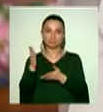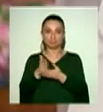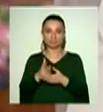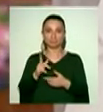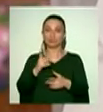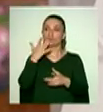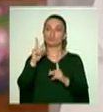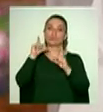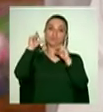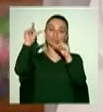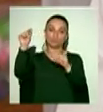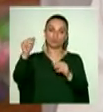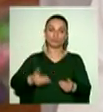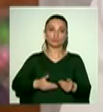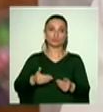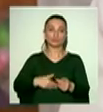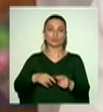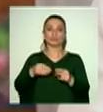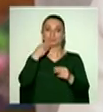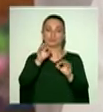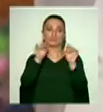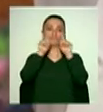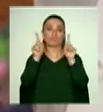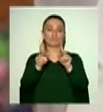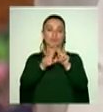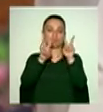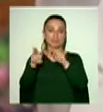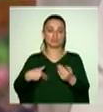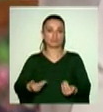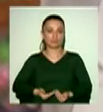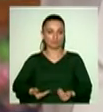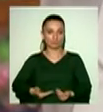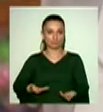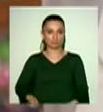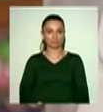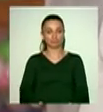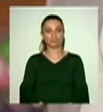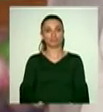საინტერესო სამუშაო გვაქვს. მივდივართ უცხოეთში და ვცხოვრობთ ვარსკვლავური ცხოვრებით.